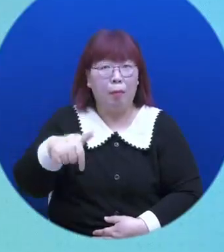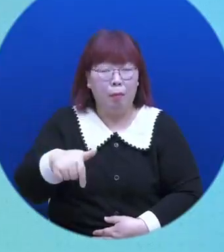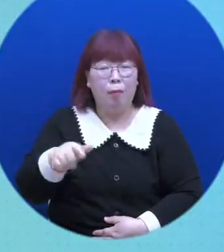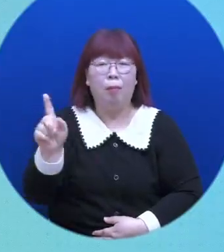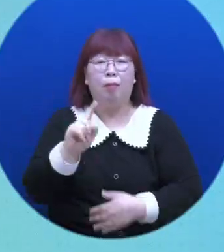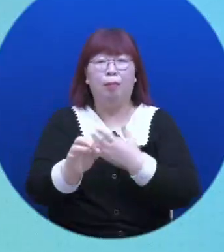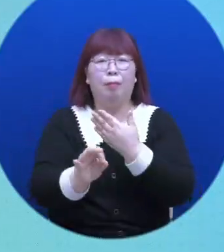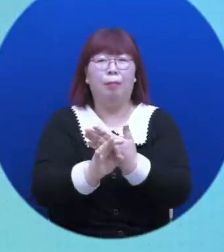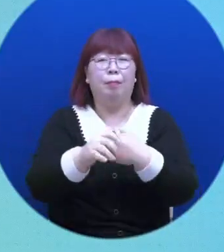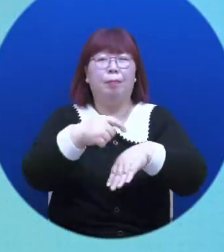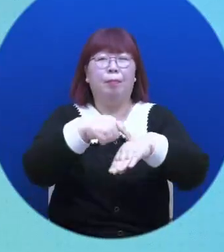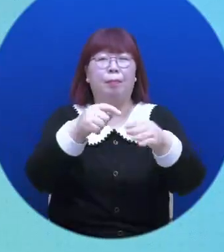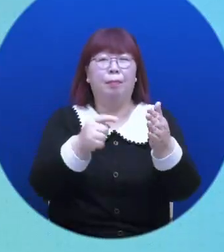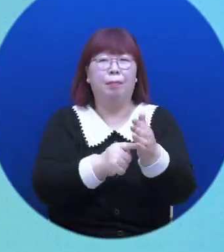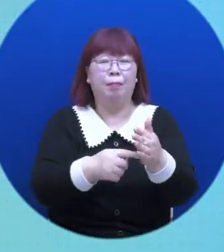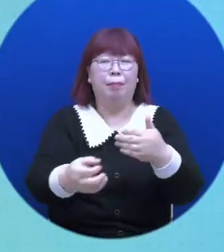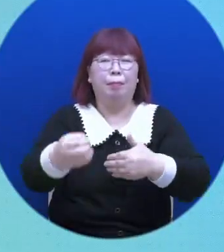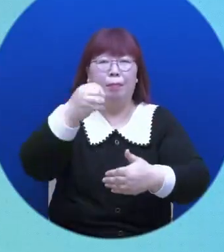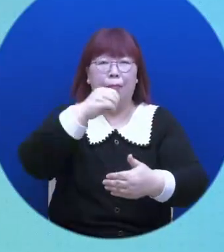마음에 담기는